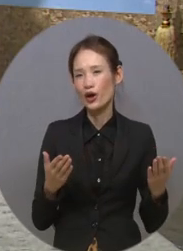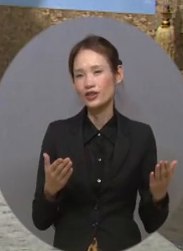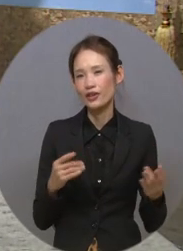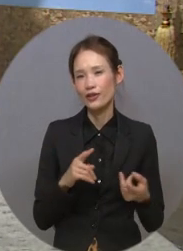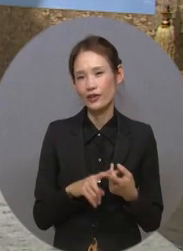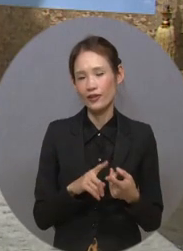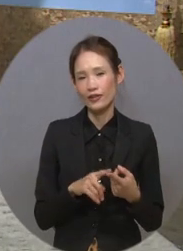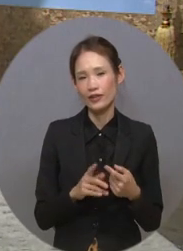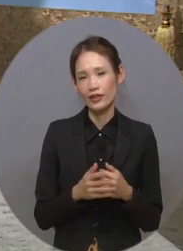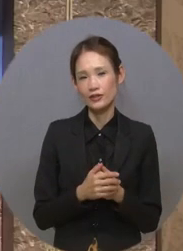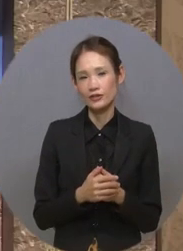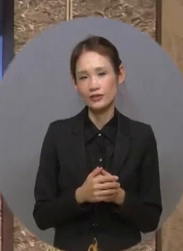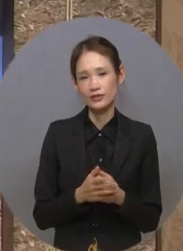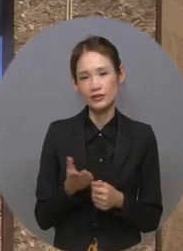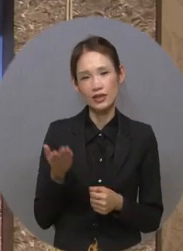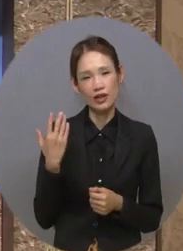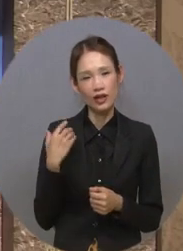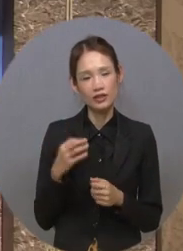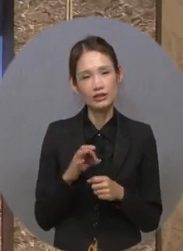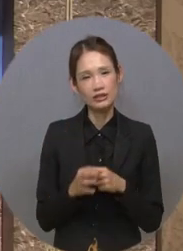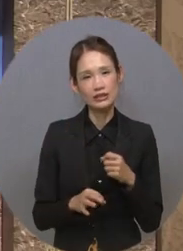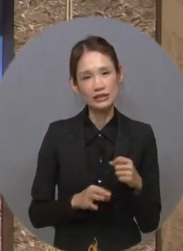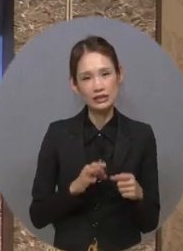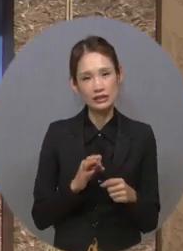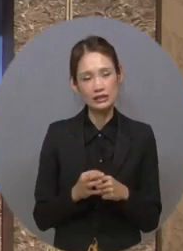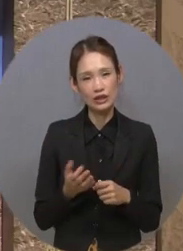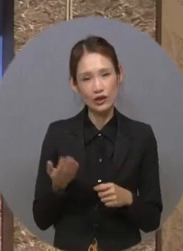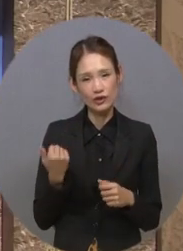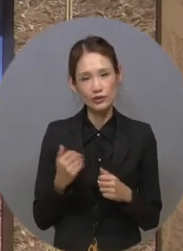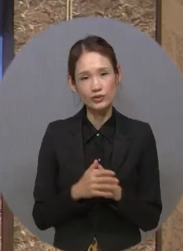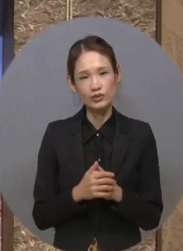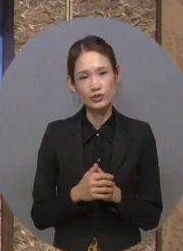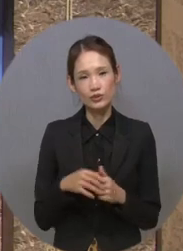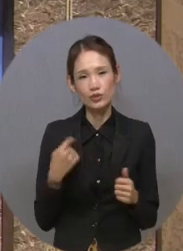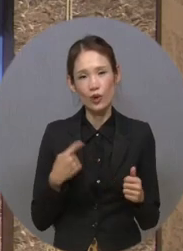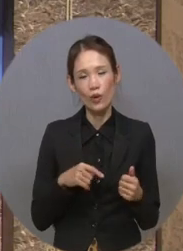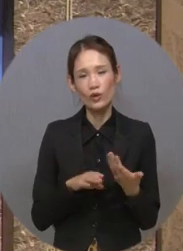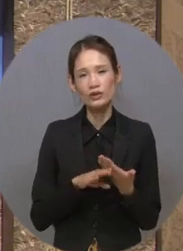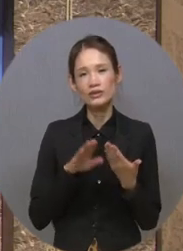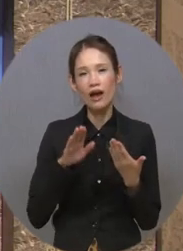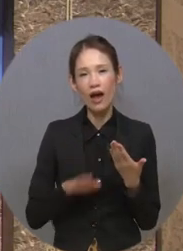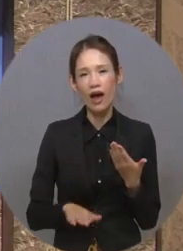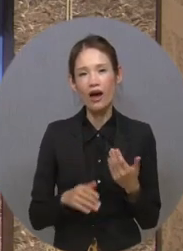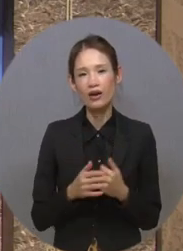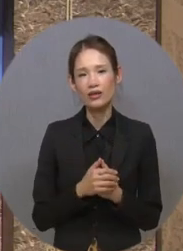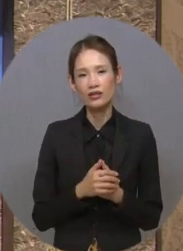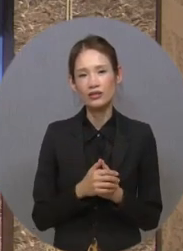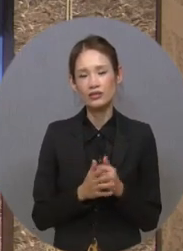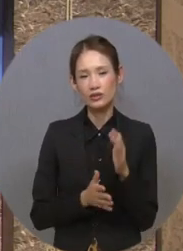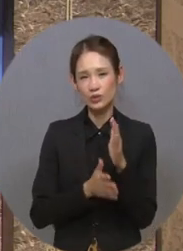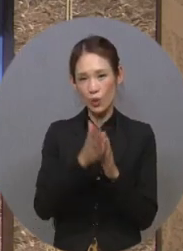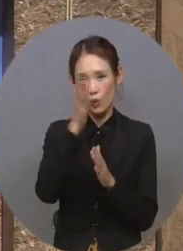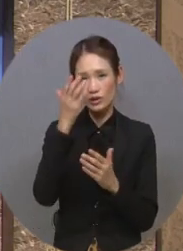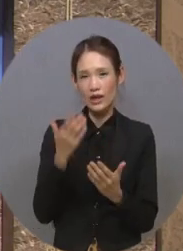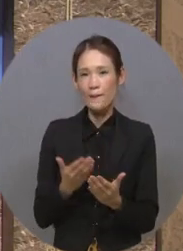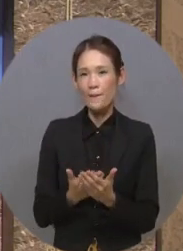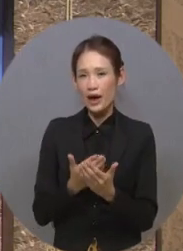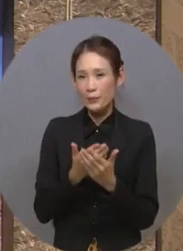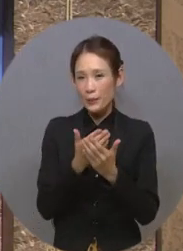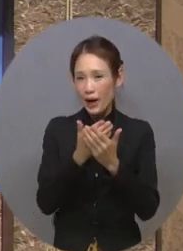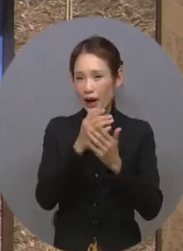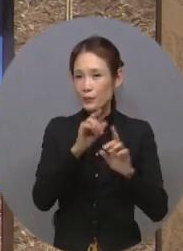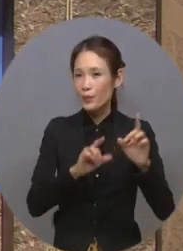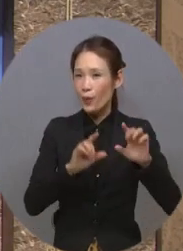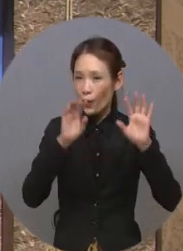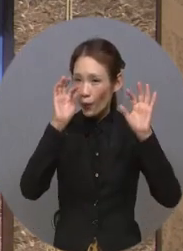네. 한 10여 년 전만 해도 교육이 최하위라 그랬잖아요. 예. 그래서 우리가 이제 도시가 발전한 데 보면, 그런